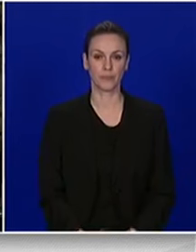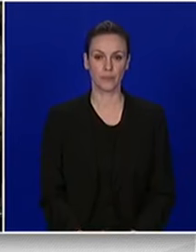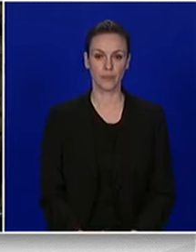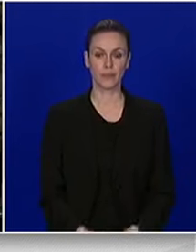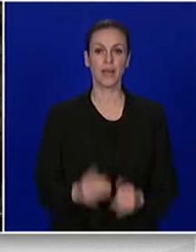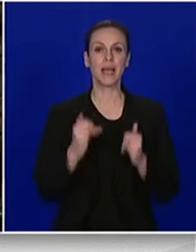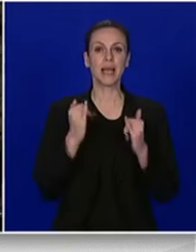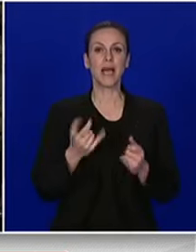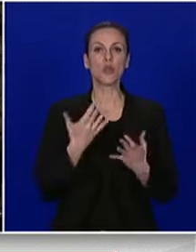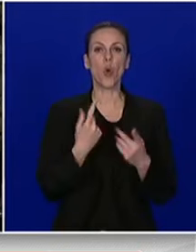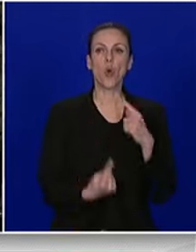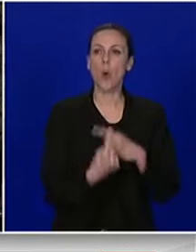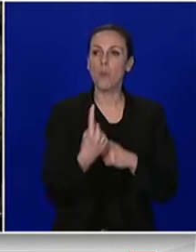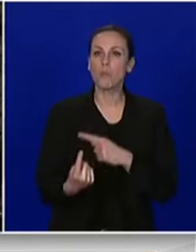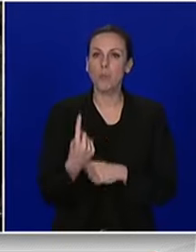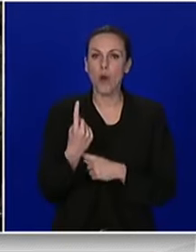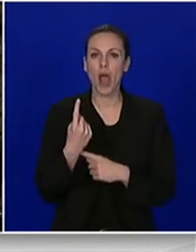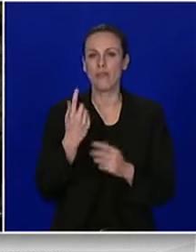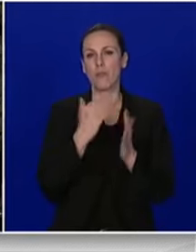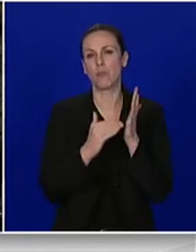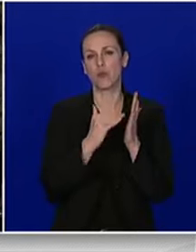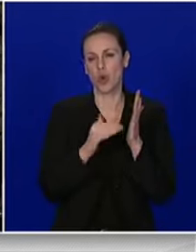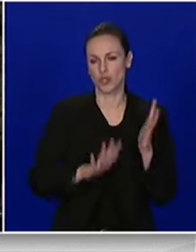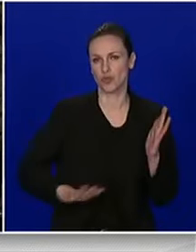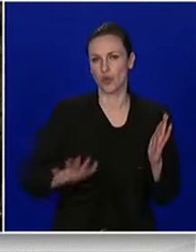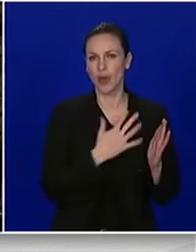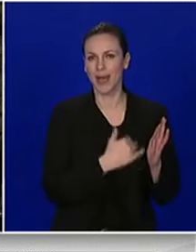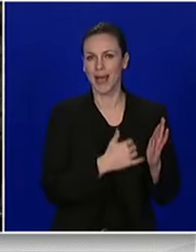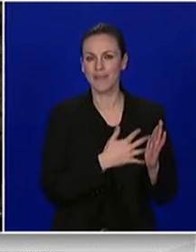Trenutna incidencija prosječna za Hrvatsku